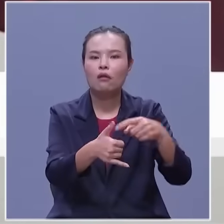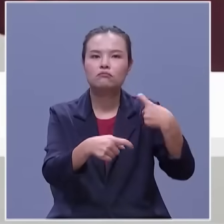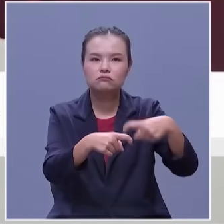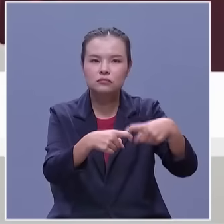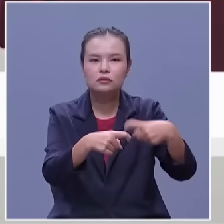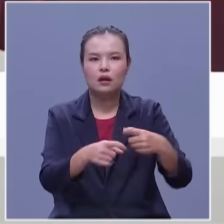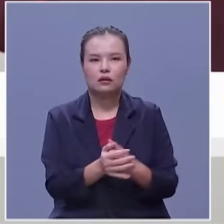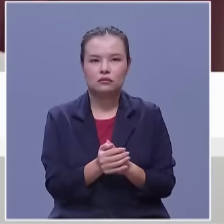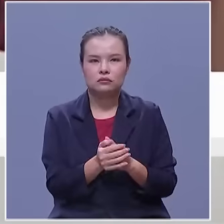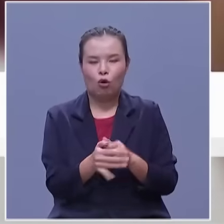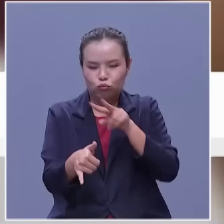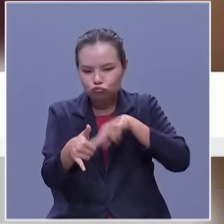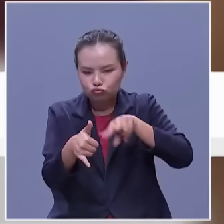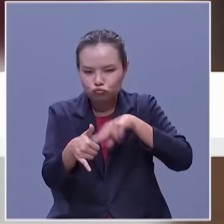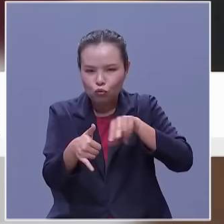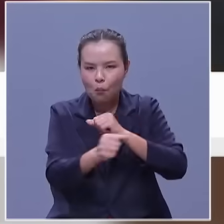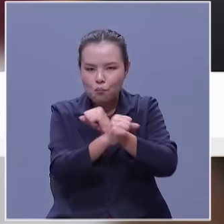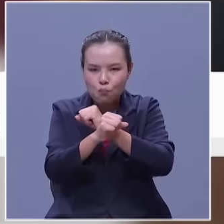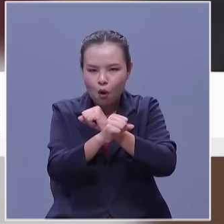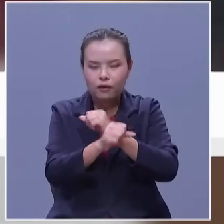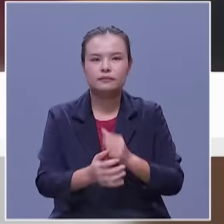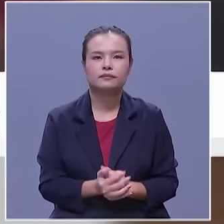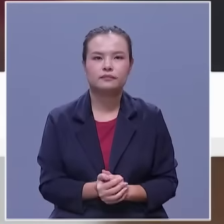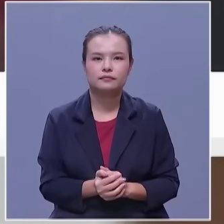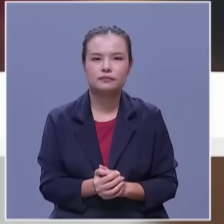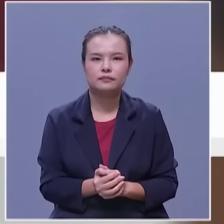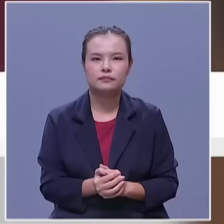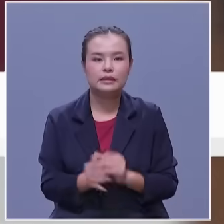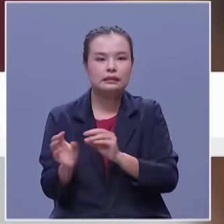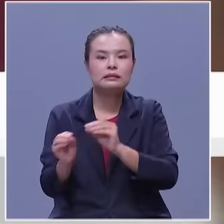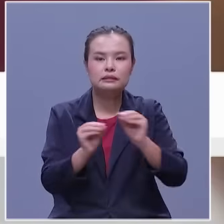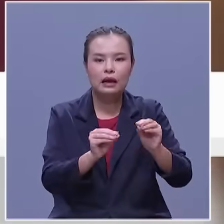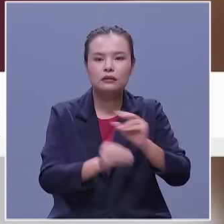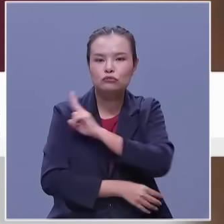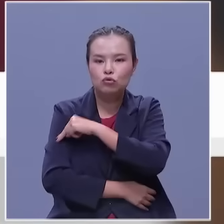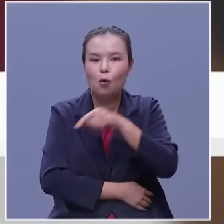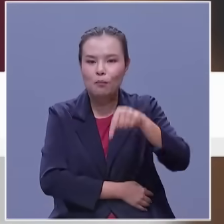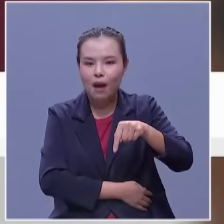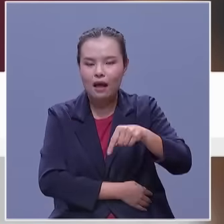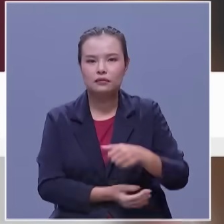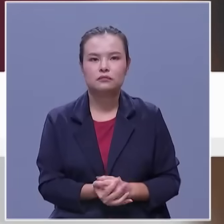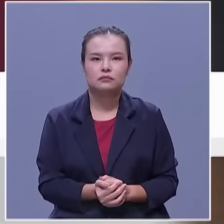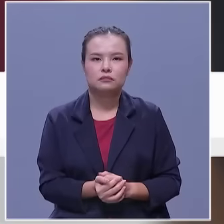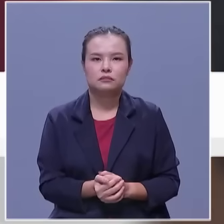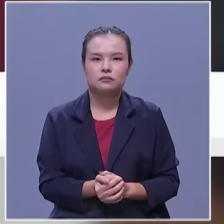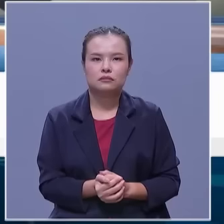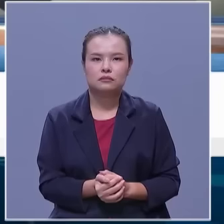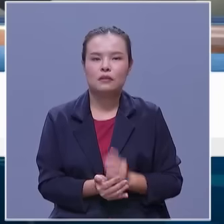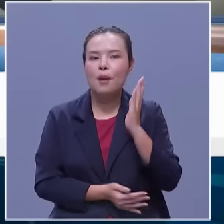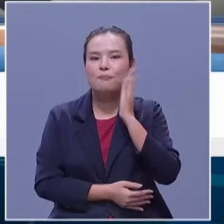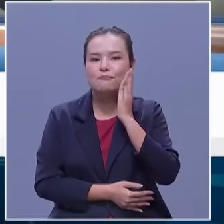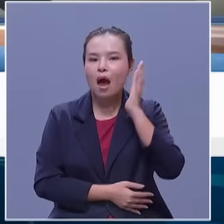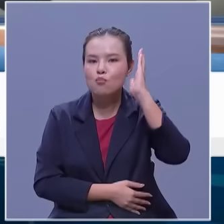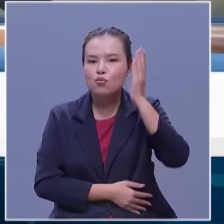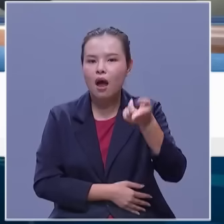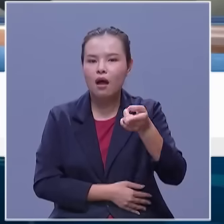มันต้องมีการควบคุมทุกอย่างอย่างแน่นหนานะคะอ่ะปรากฏว่าบอกว่ามีการเลื่อนนัดแต่อับพามาโรงพยาบาลแล้วสุดท้ายทางด้านของเสี่ยแป้งก็